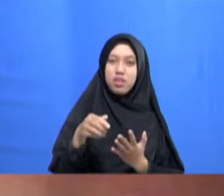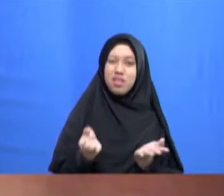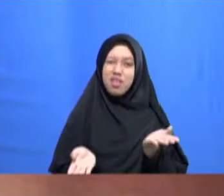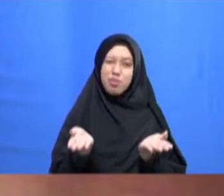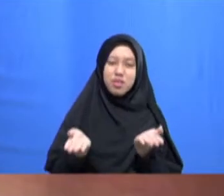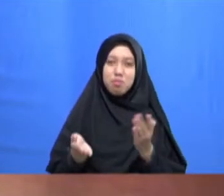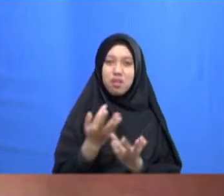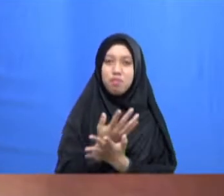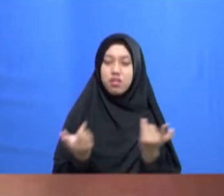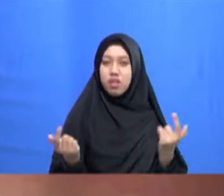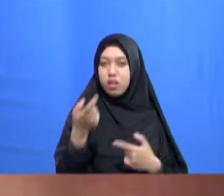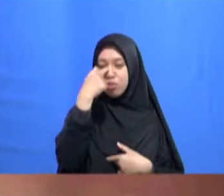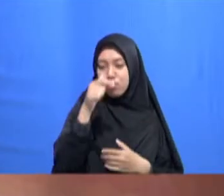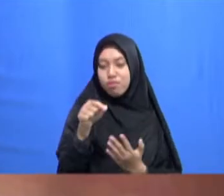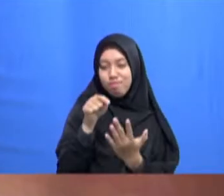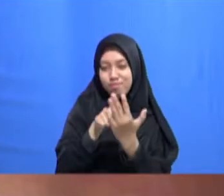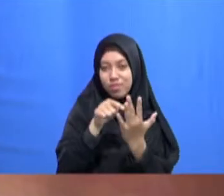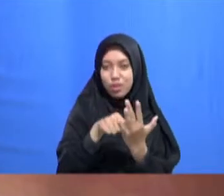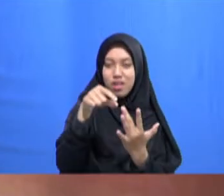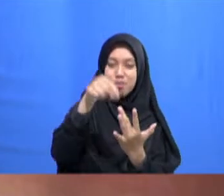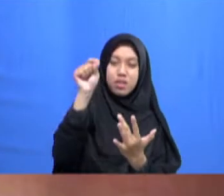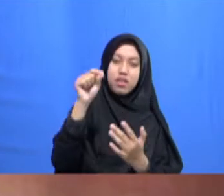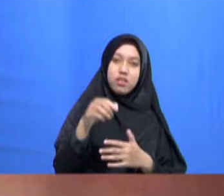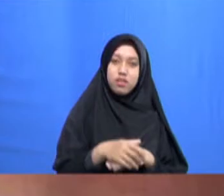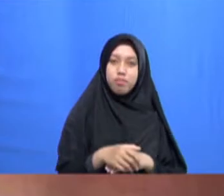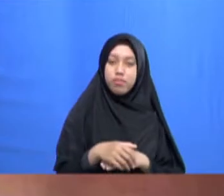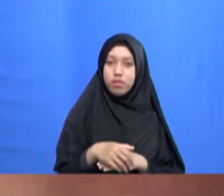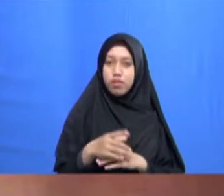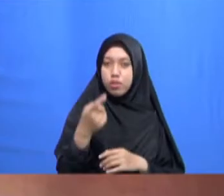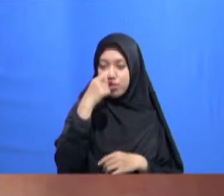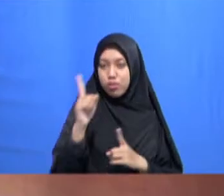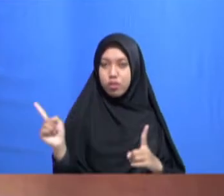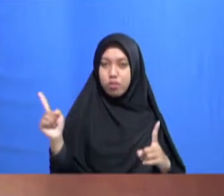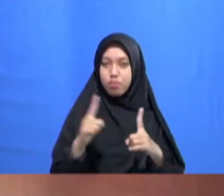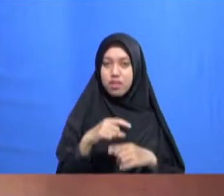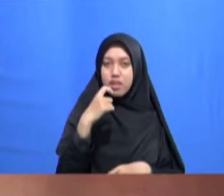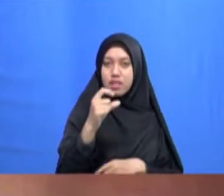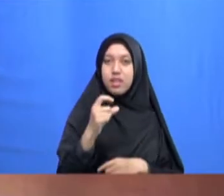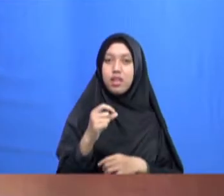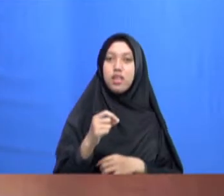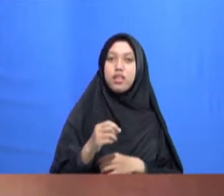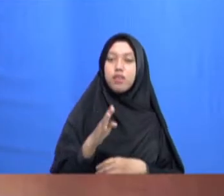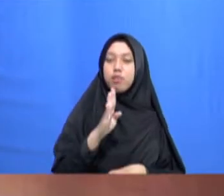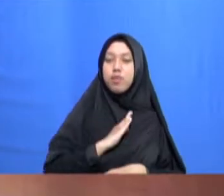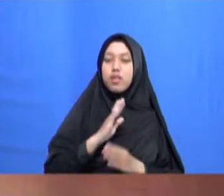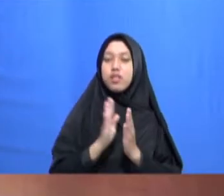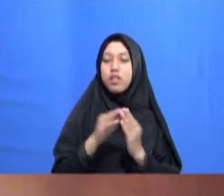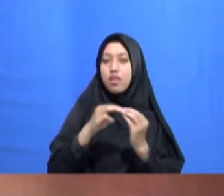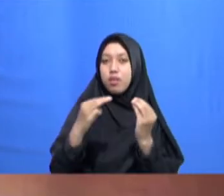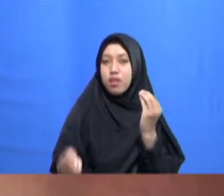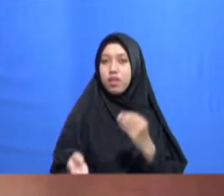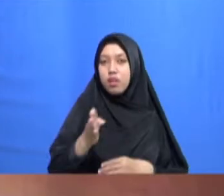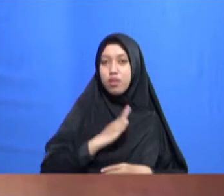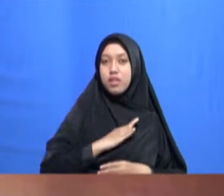masyarakat dalam menentukan pilihannya. Kepada pasangan calon bupati dan wakil bupati yang menjadi